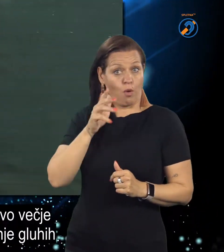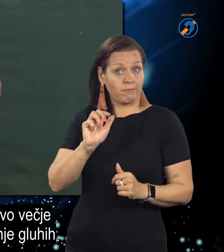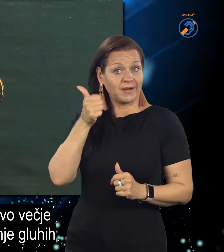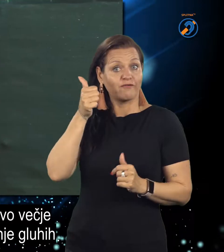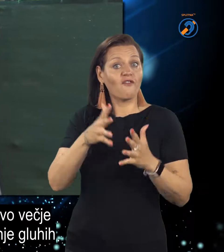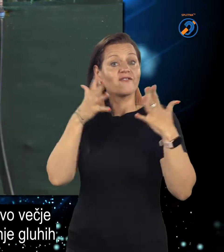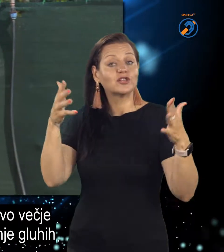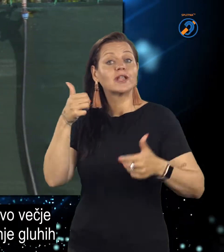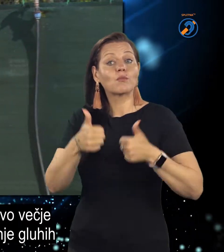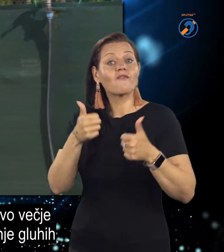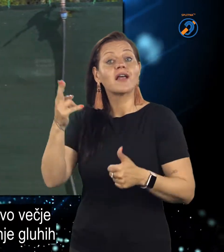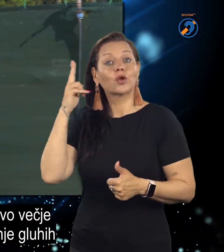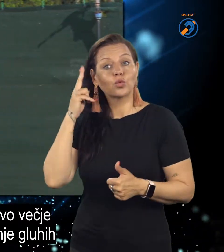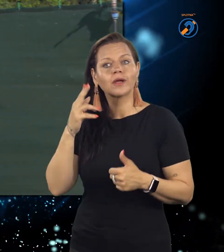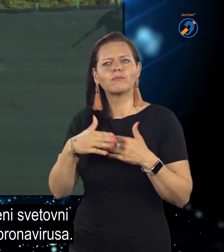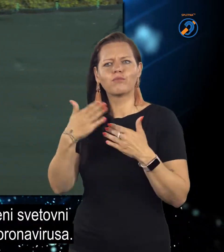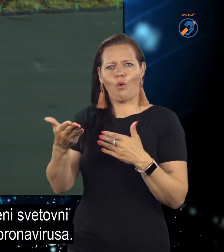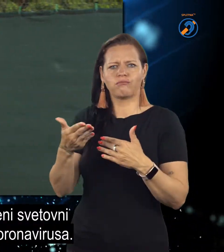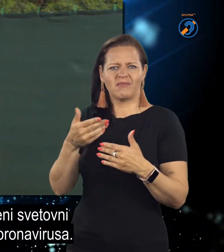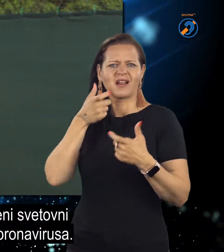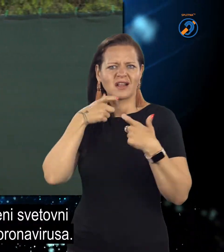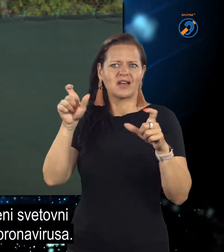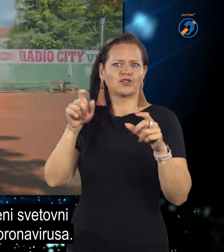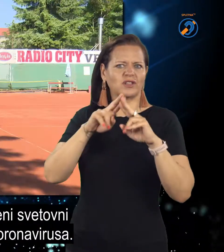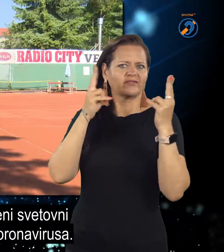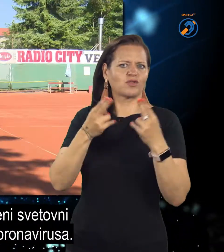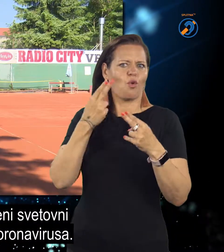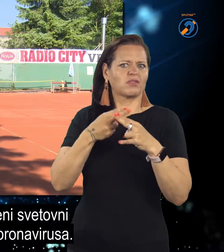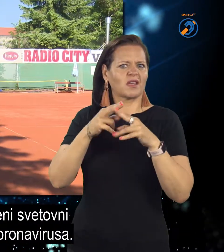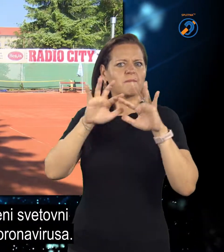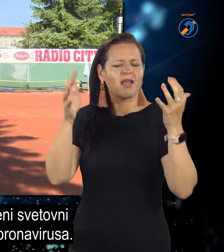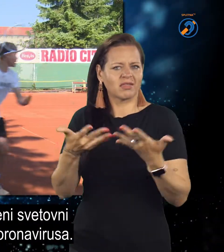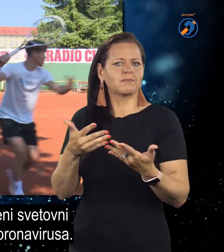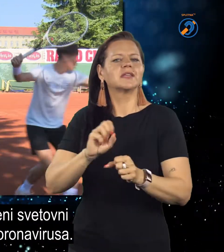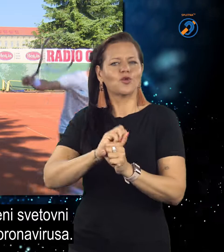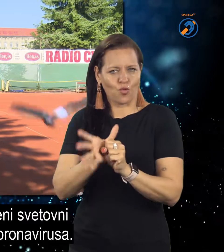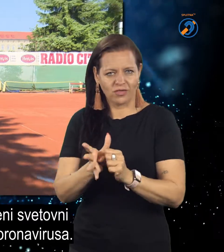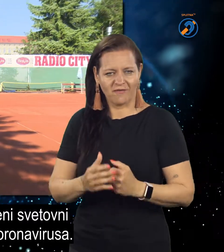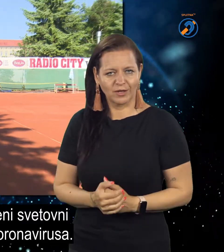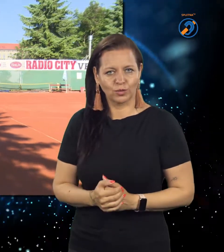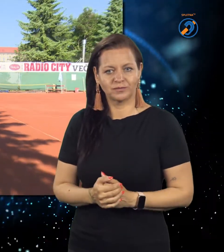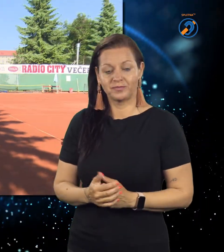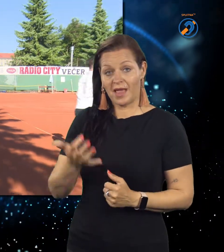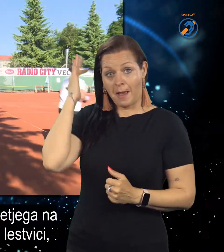To bo prvo večje tekmovanje gluhih po razglašeni svetovni pandemiji koronavirusa.